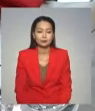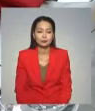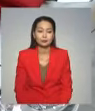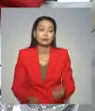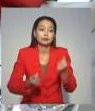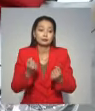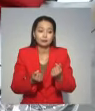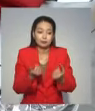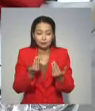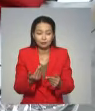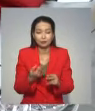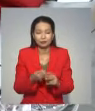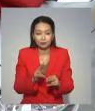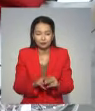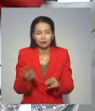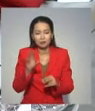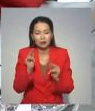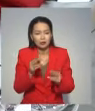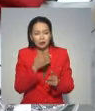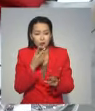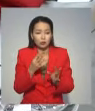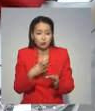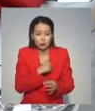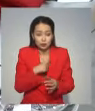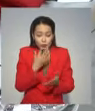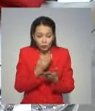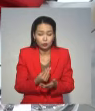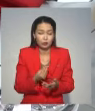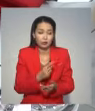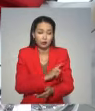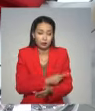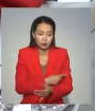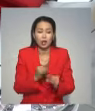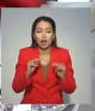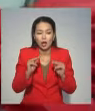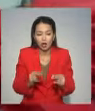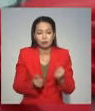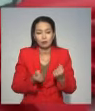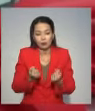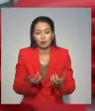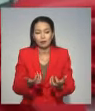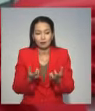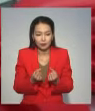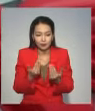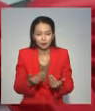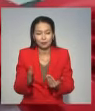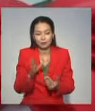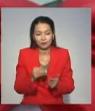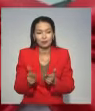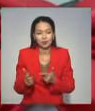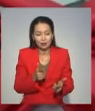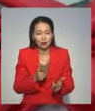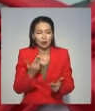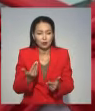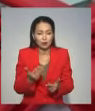Көбісі әділетсіздік деп айтып жатыр, бірақ мен өз күшімен, өз адал тәсілмен алдым. Мен дайын отырдым 9:30